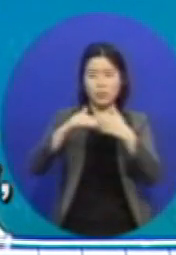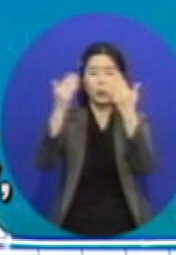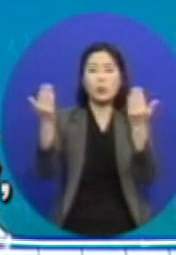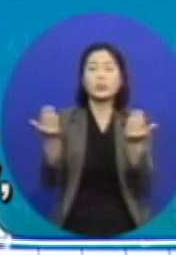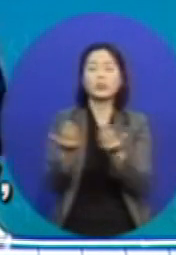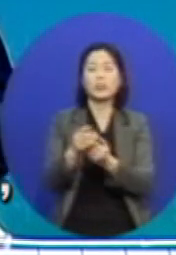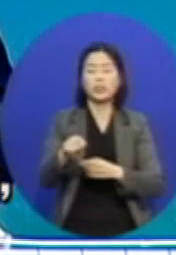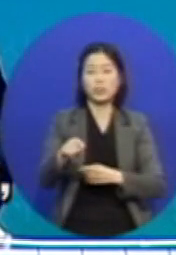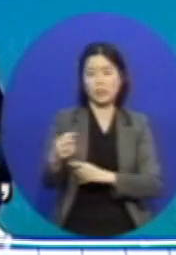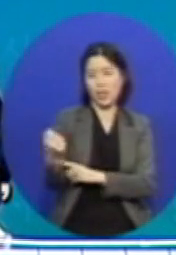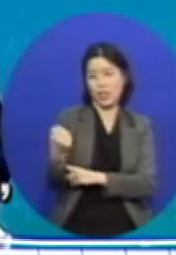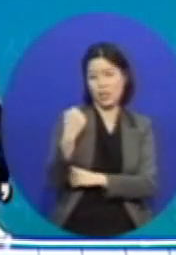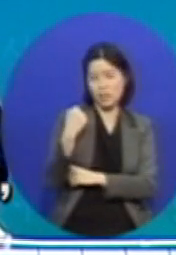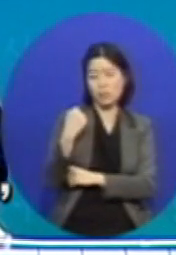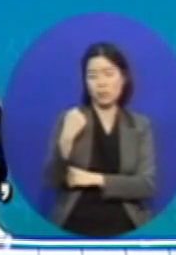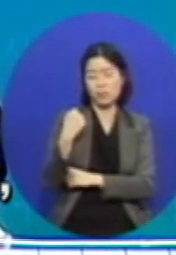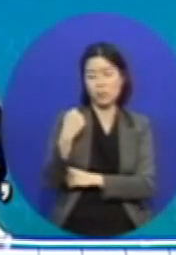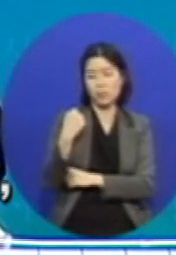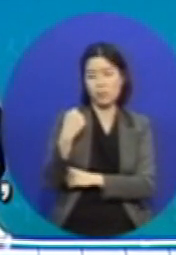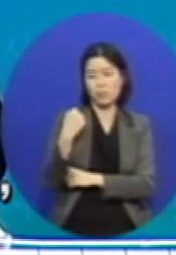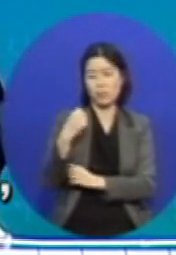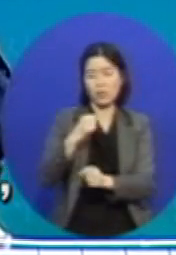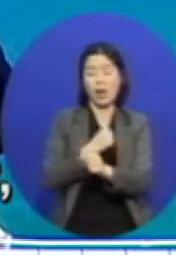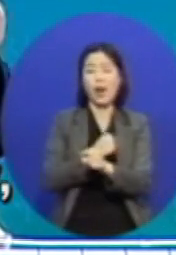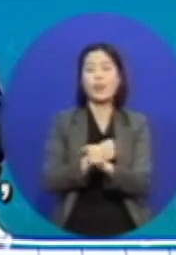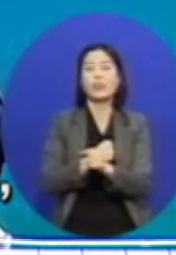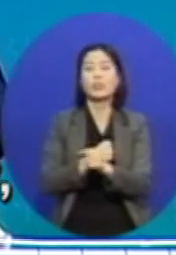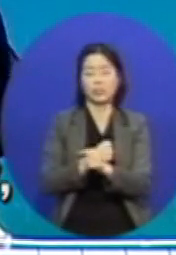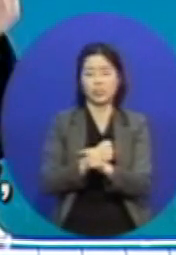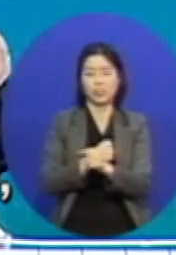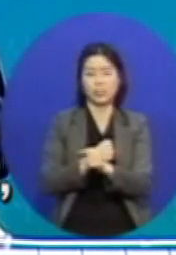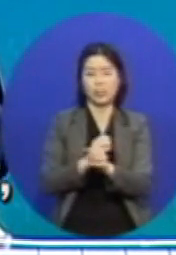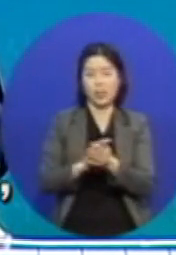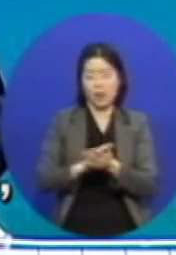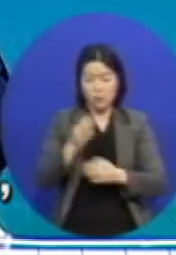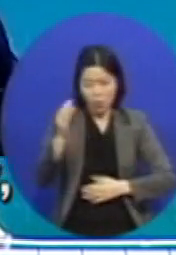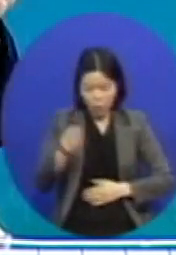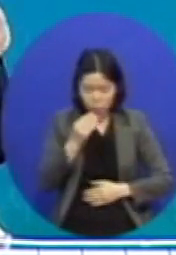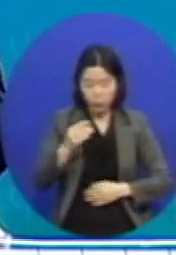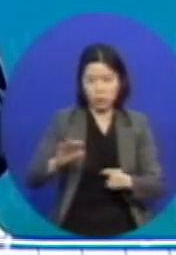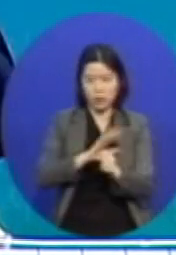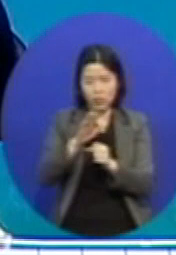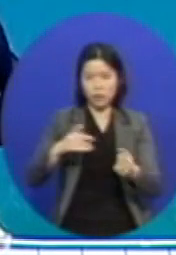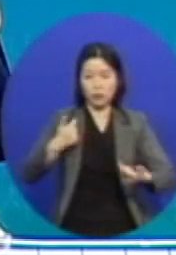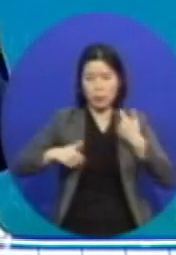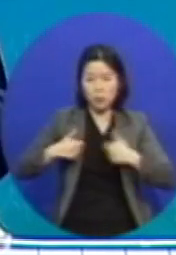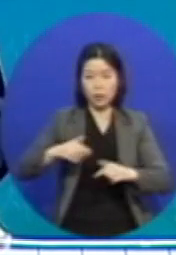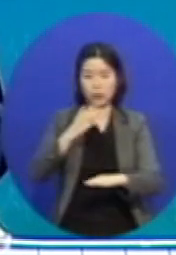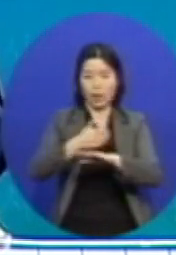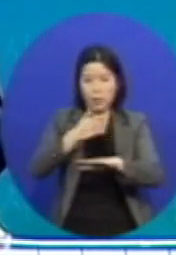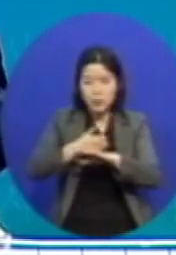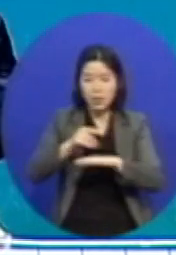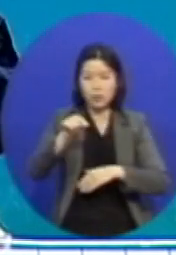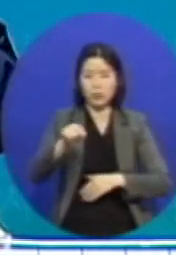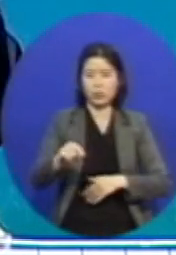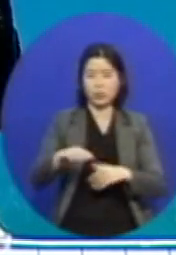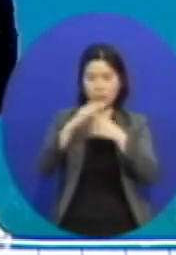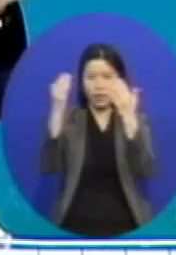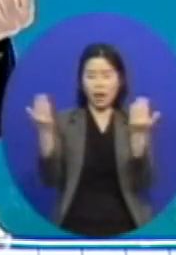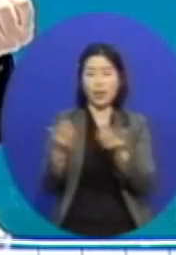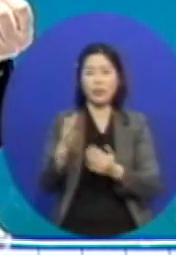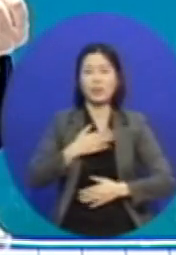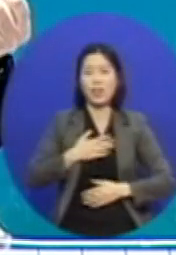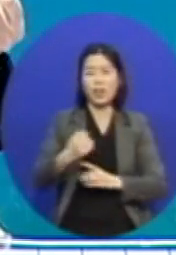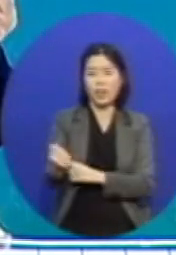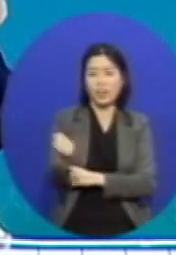힘으로 하려고 생각하고 있기 때문이에요 거룩한 것도 사랑하는 것도 기뻐하는 것도 감사하는 것도 다 내